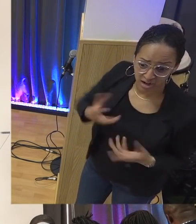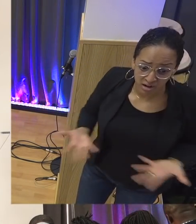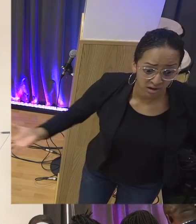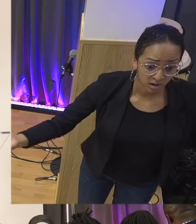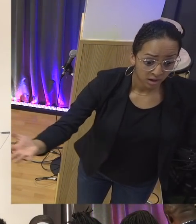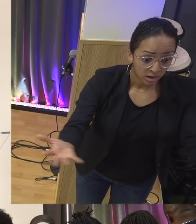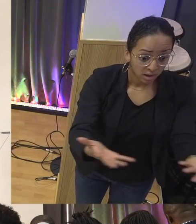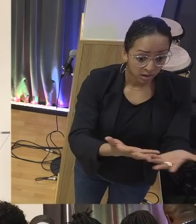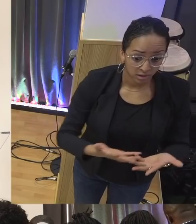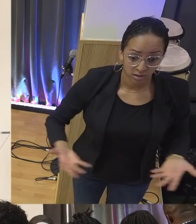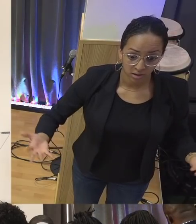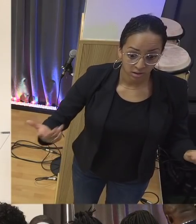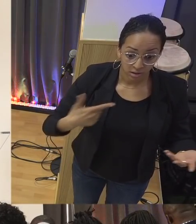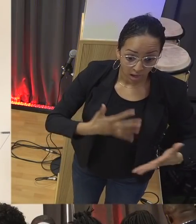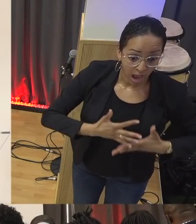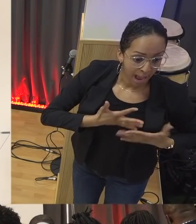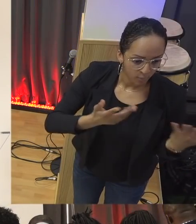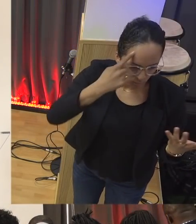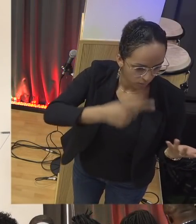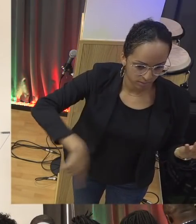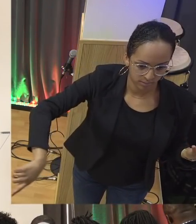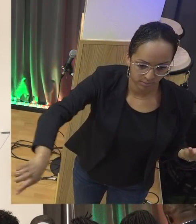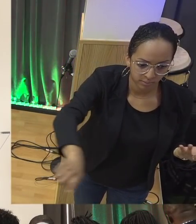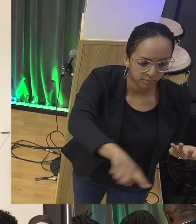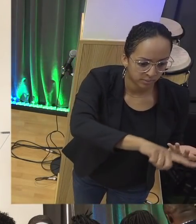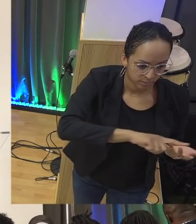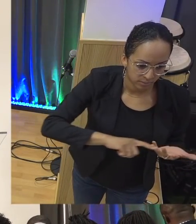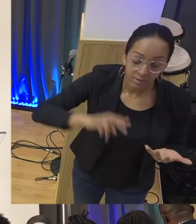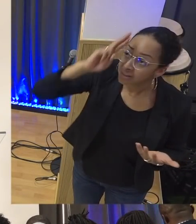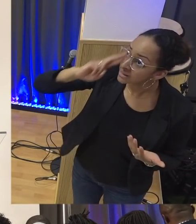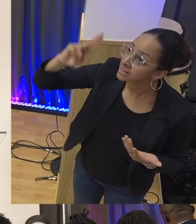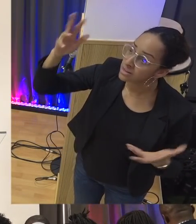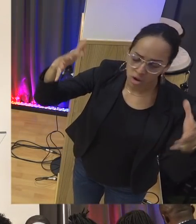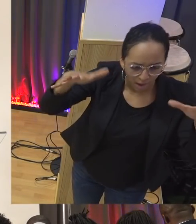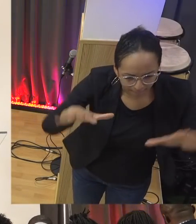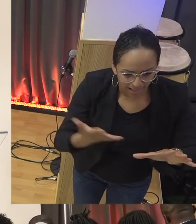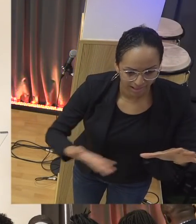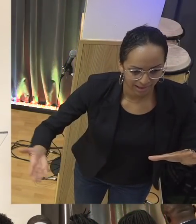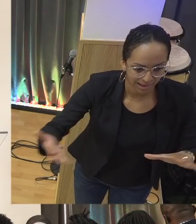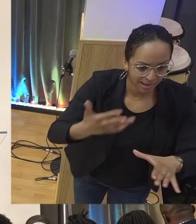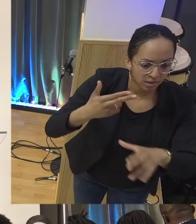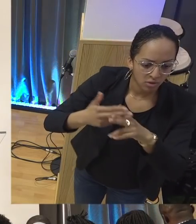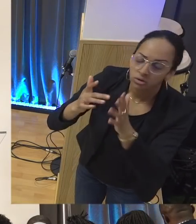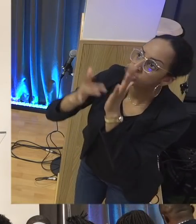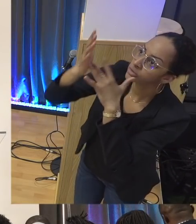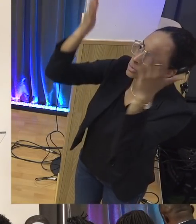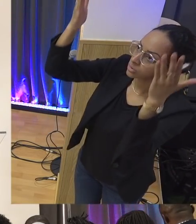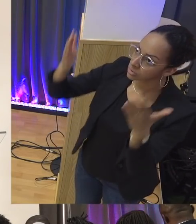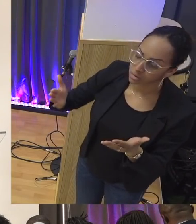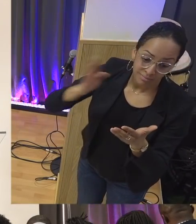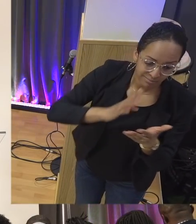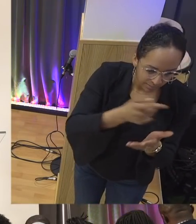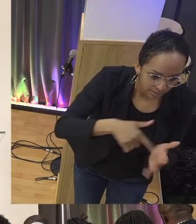c'est en toi que j'ai mis toute mon affection ce matin. Seigneur, bénis ce frère dans le nom de Jésus. Rafraîchis-le, Seigneur